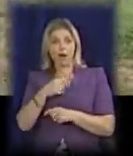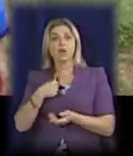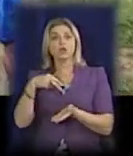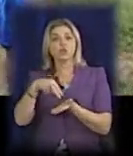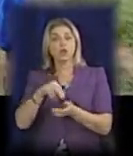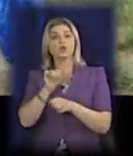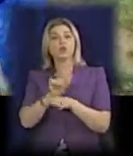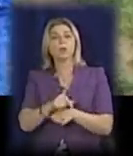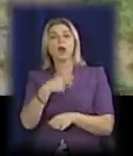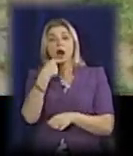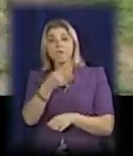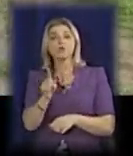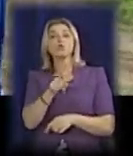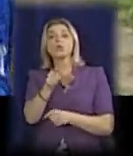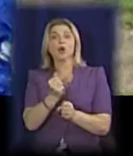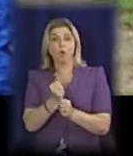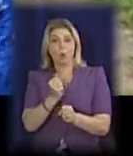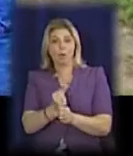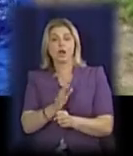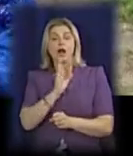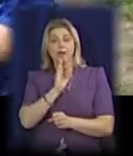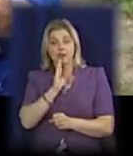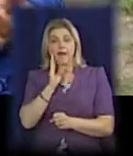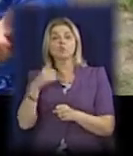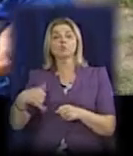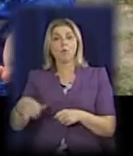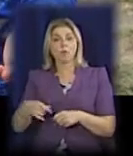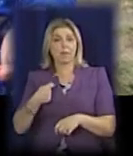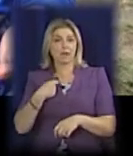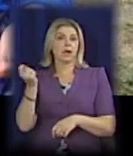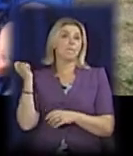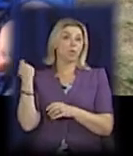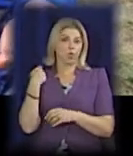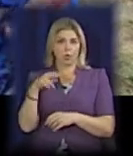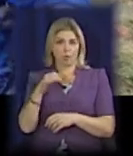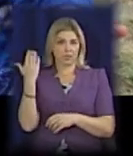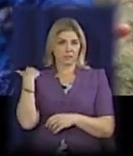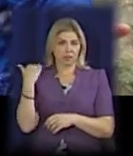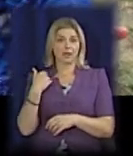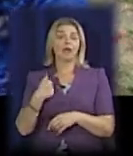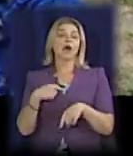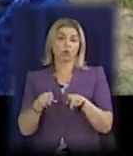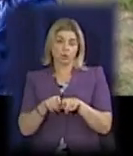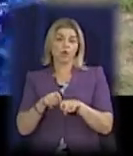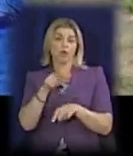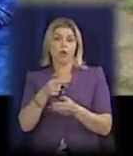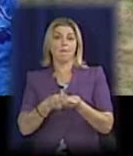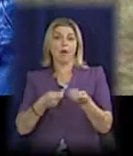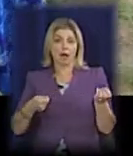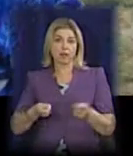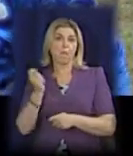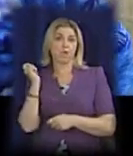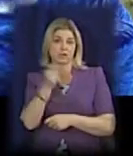зупинила, кажу, що ти робиш? Вона бере ось цією сумкою і б'є мене по спині. І я її палкою вдарила по спині, і на цьому